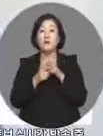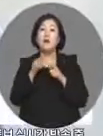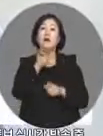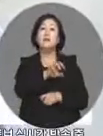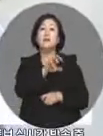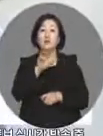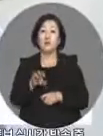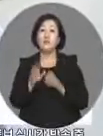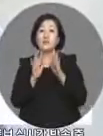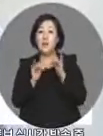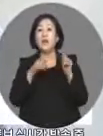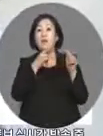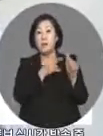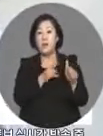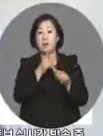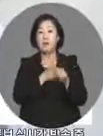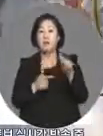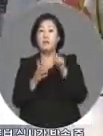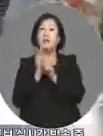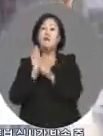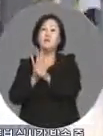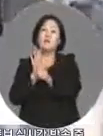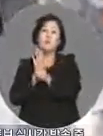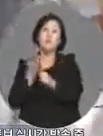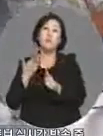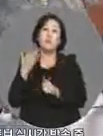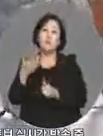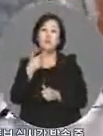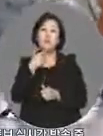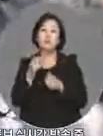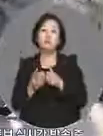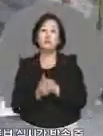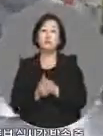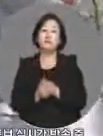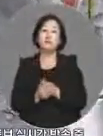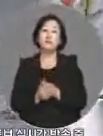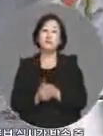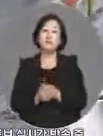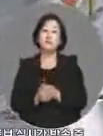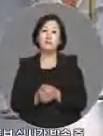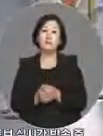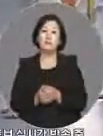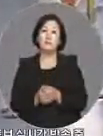이웃들에게 라면을 더 기부할 거예요. UBC 뉴스 김예은입니다.